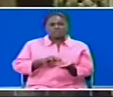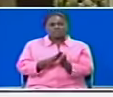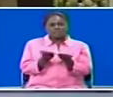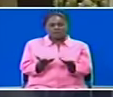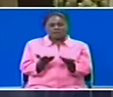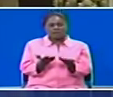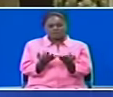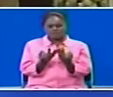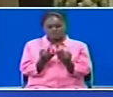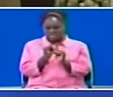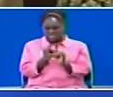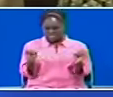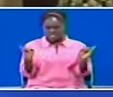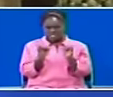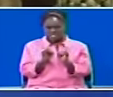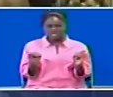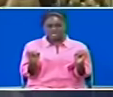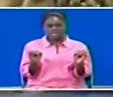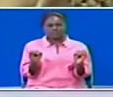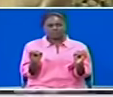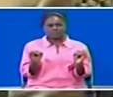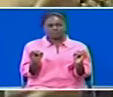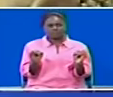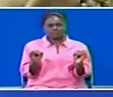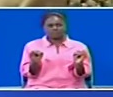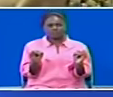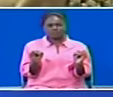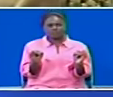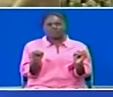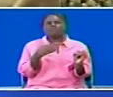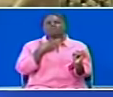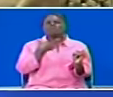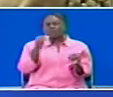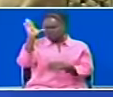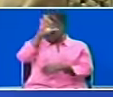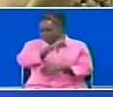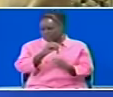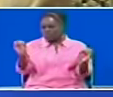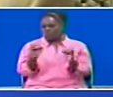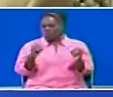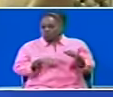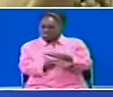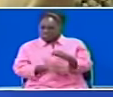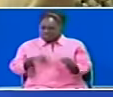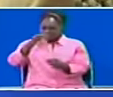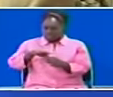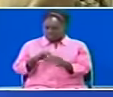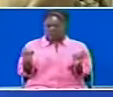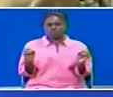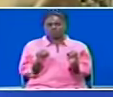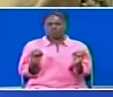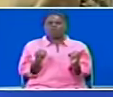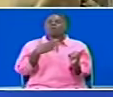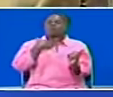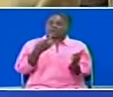cleaned. Register iangaliwe. Hatutaki loophole yote ya kuiba kura.